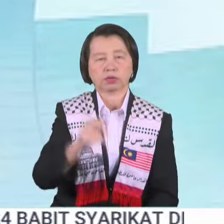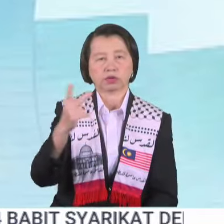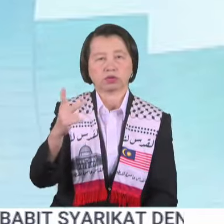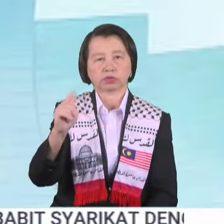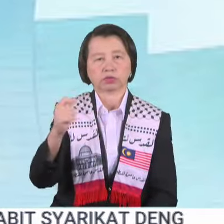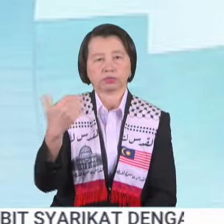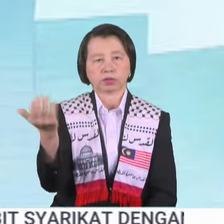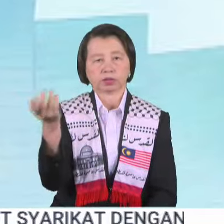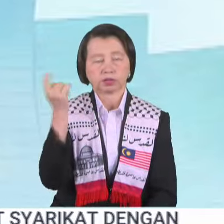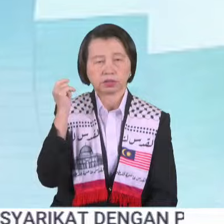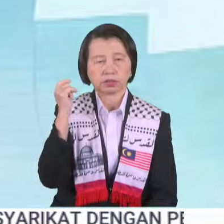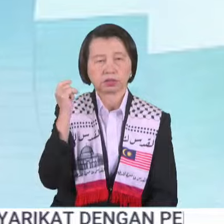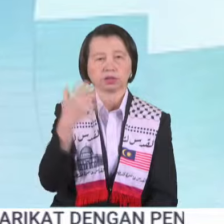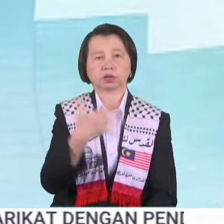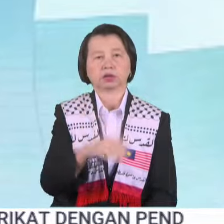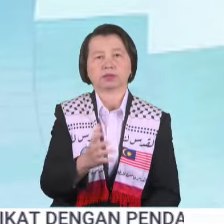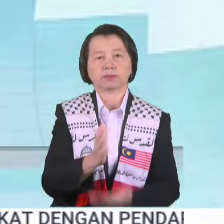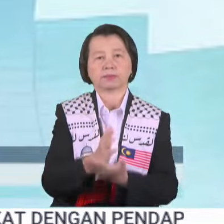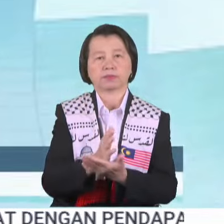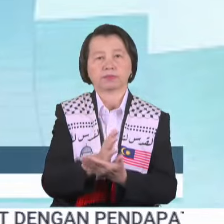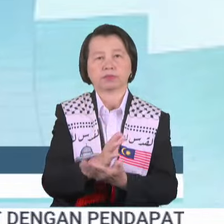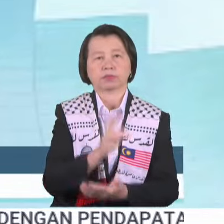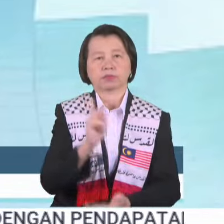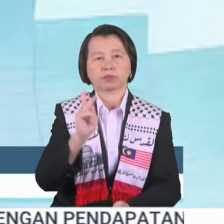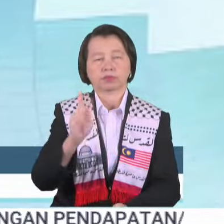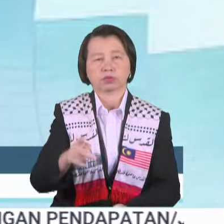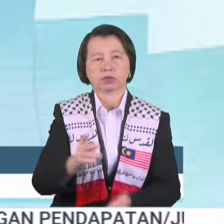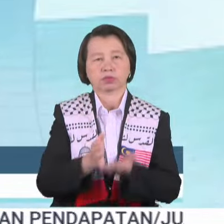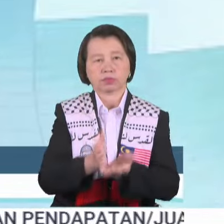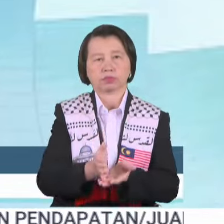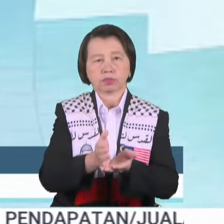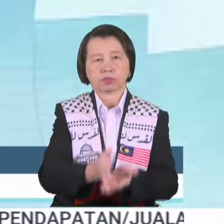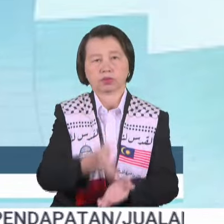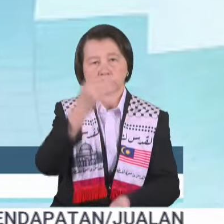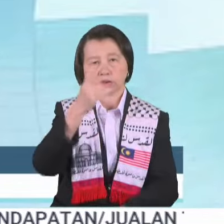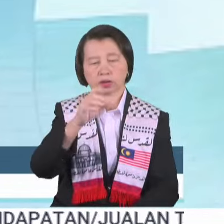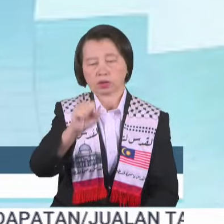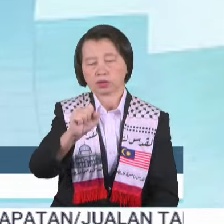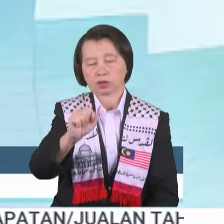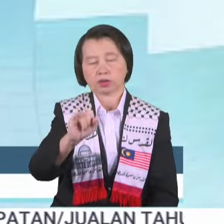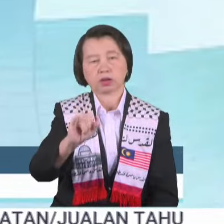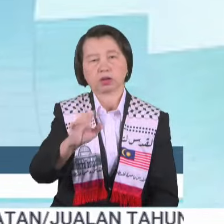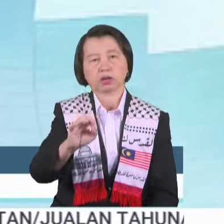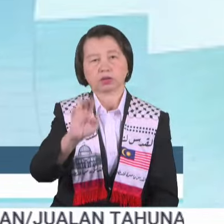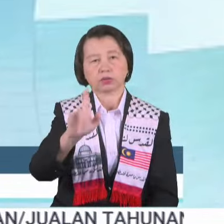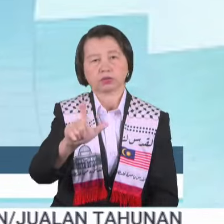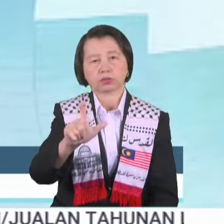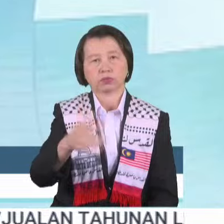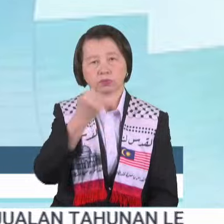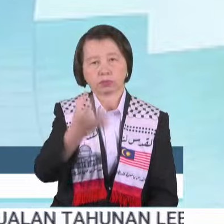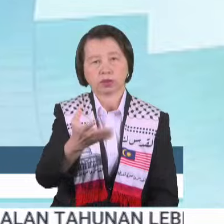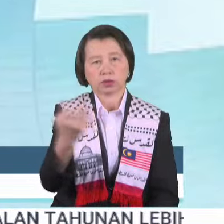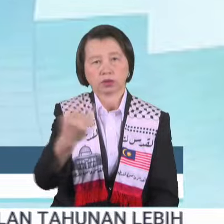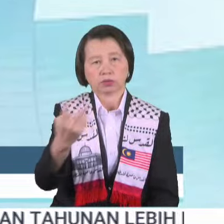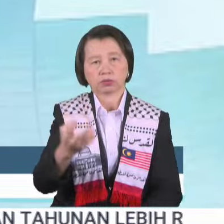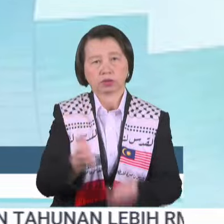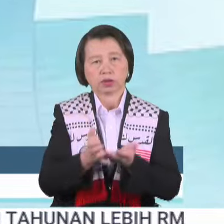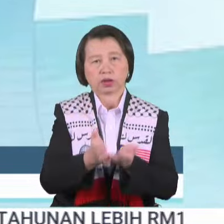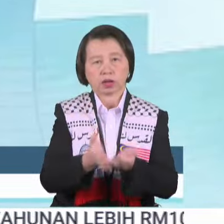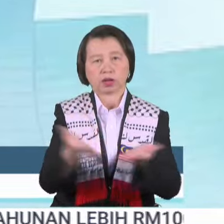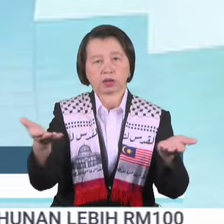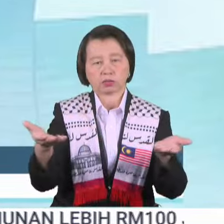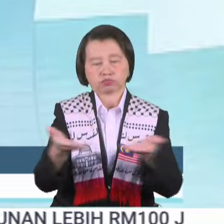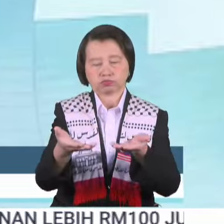tadi. Pemangku Ketua Pengarah Maritim Malaysia, Laksamana Madya Maritim Datuk Saiful Lizan Ibrahim memaklumkan, kedua-dua kapal berkenaan